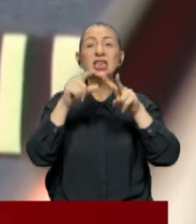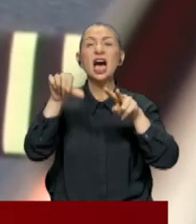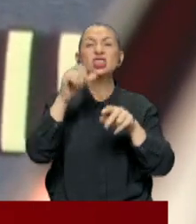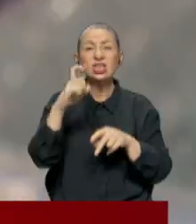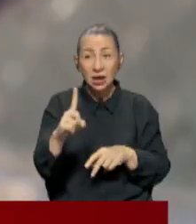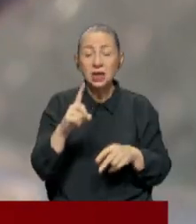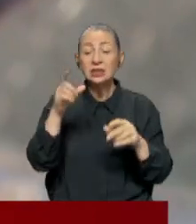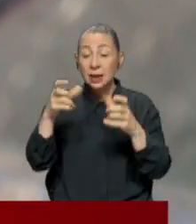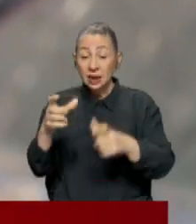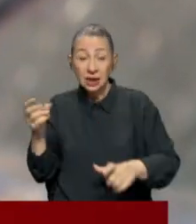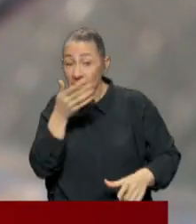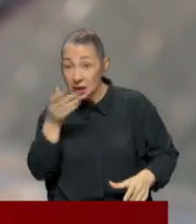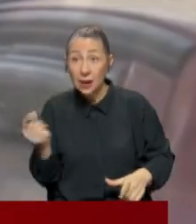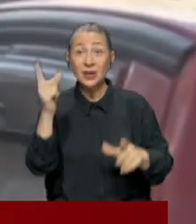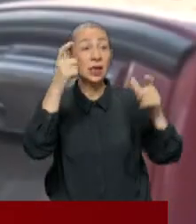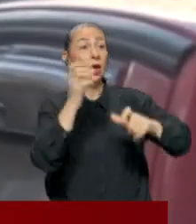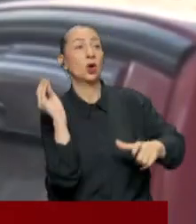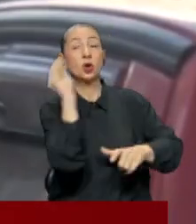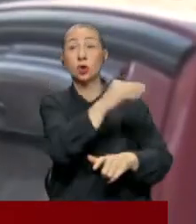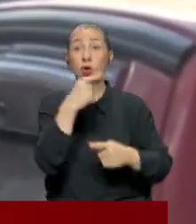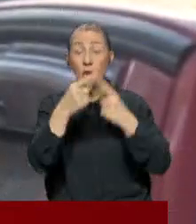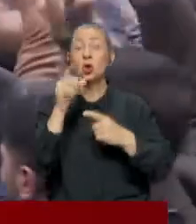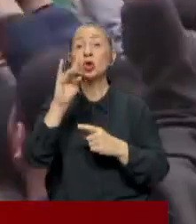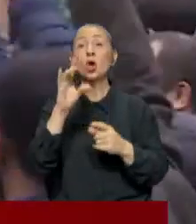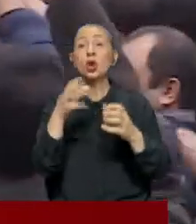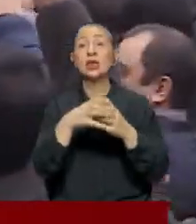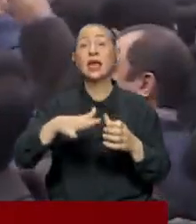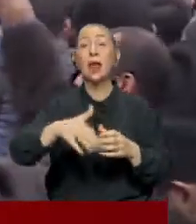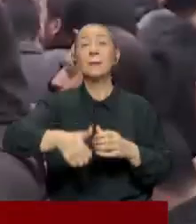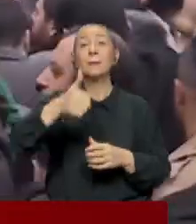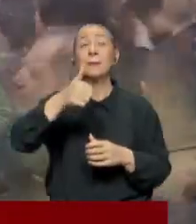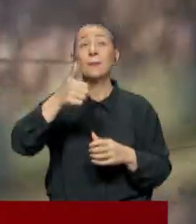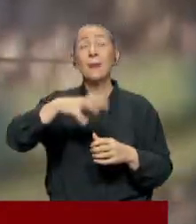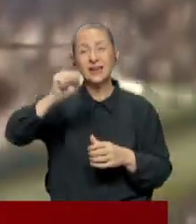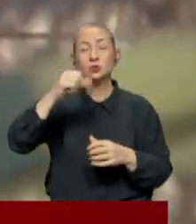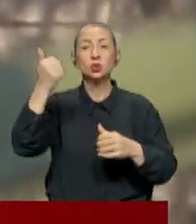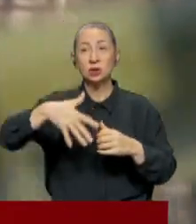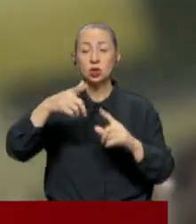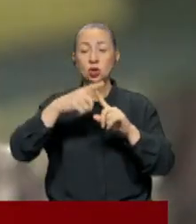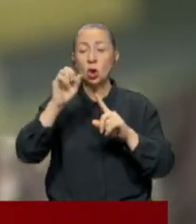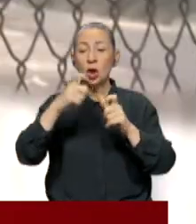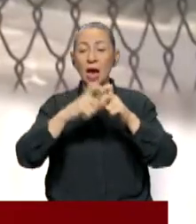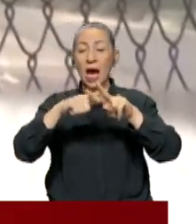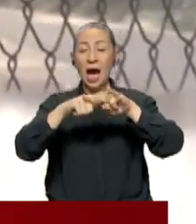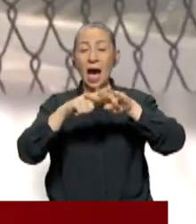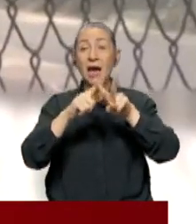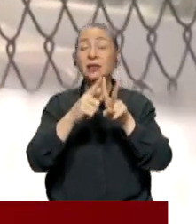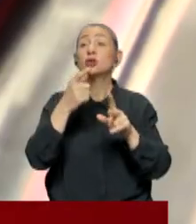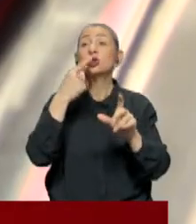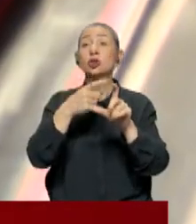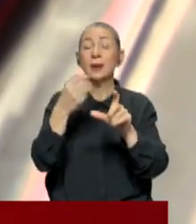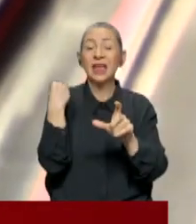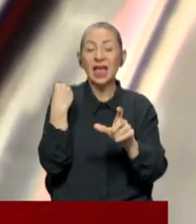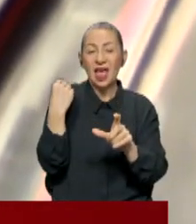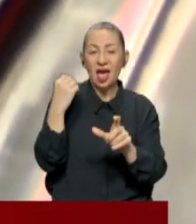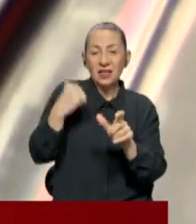olay yerinden kaçırıp başka bir yere götürdüğü iddia edilen Ülke Ocakları Genel Merkez Yöneticisi Tolgahan Demirbaş'ın soruşturmaya yeni atanan